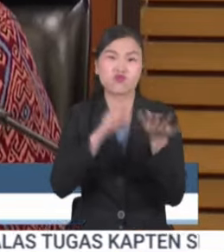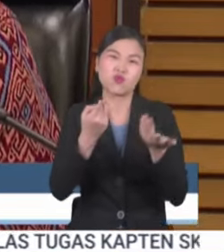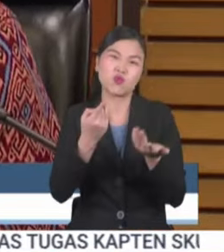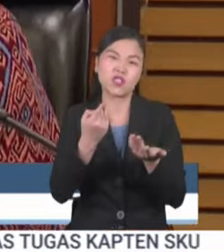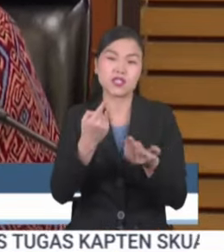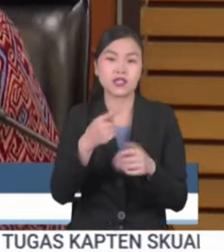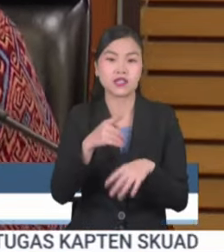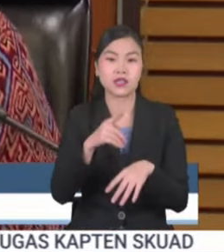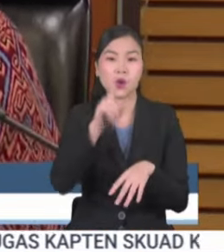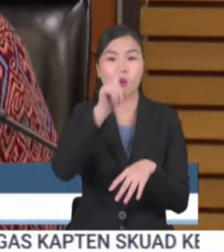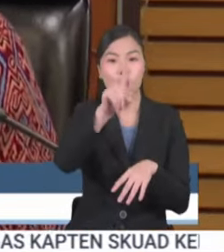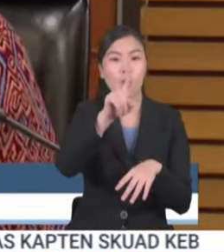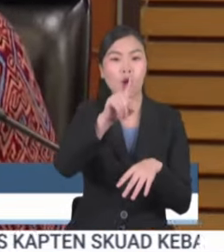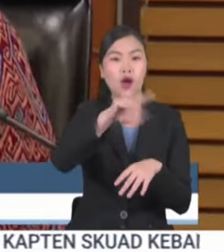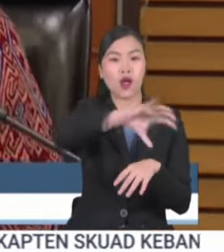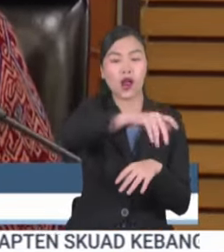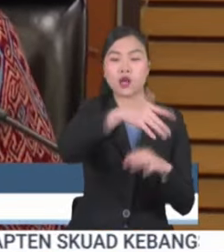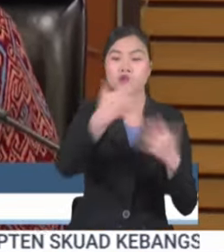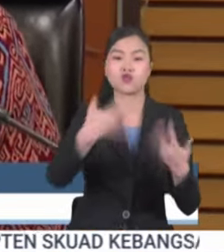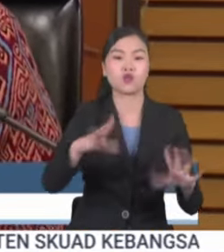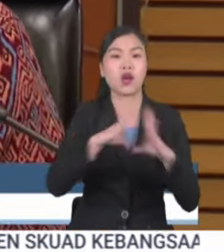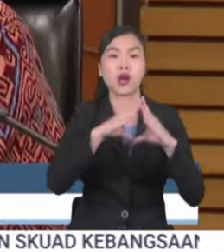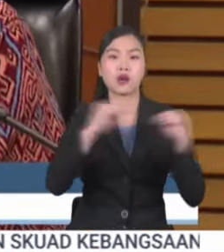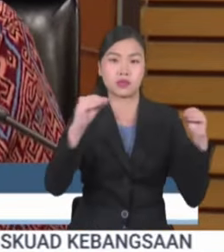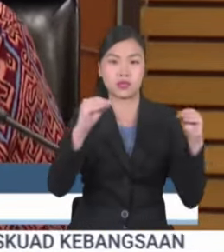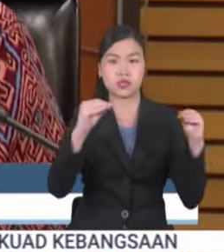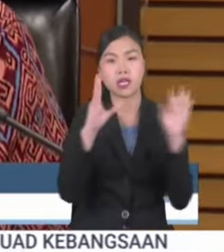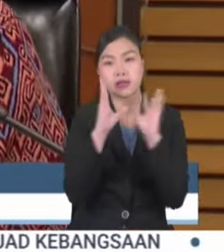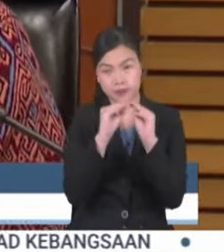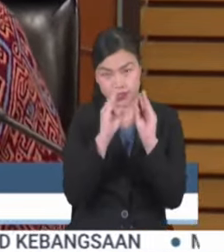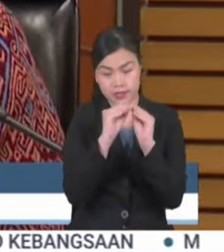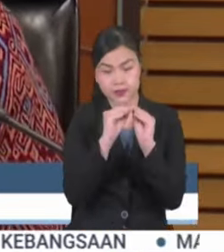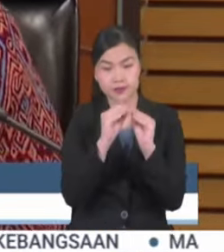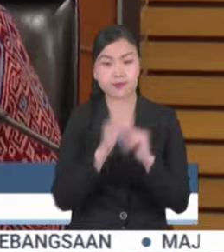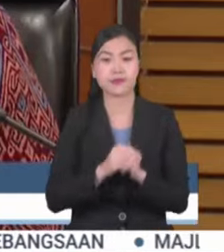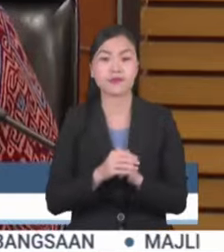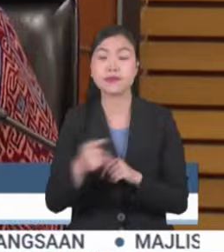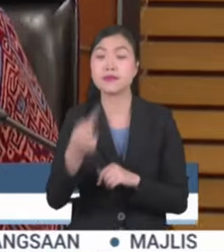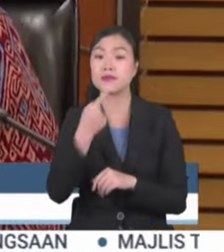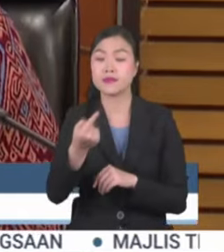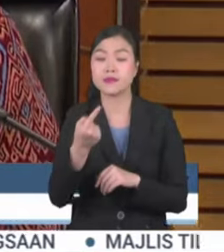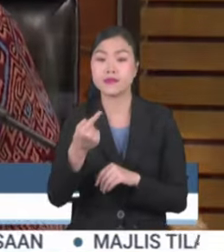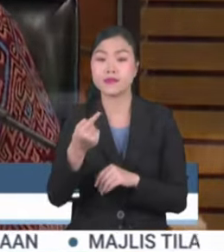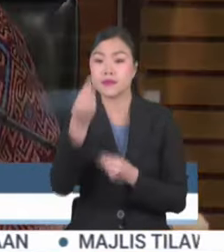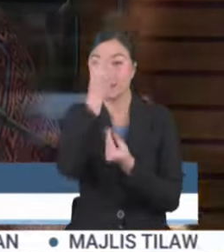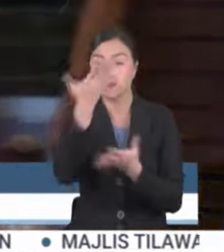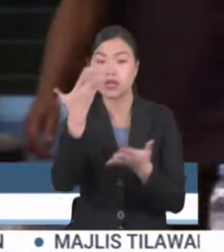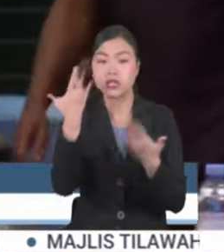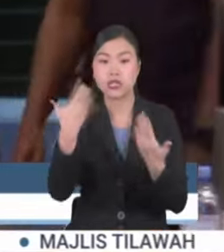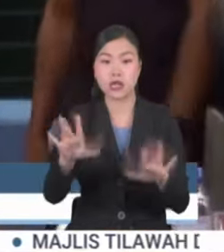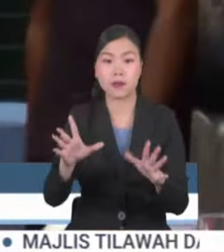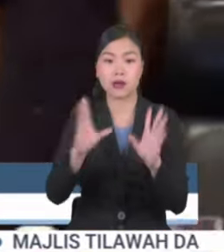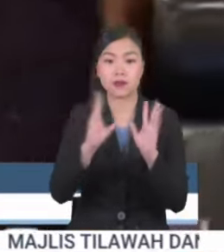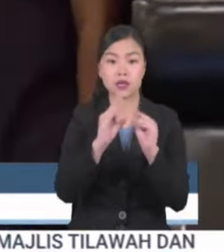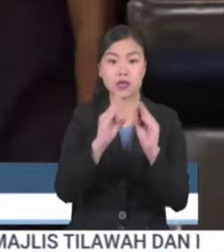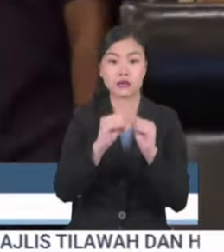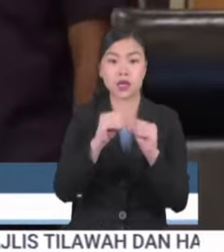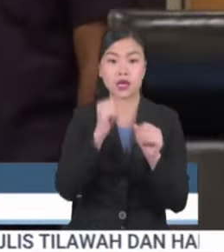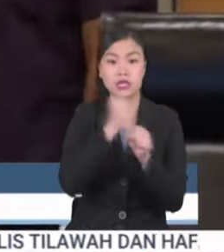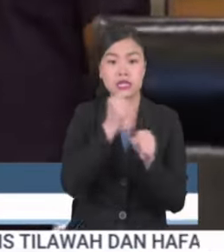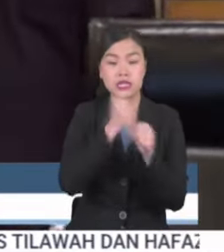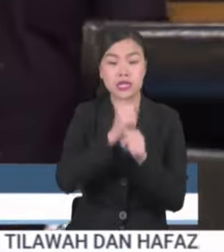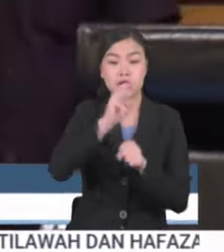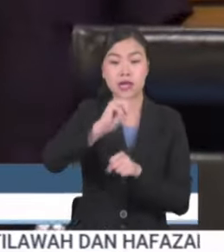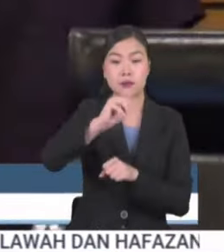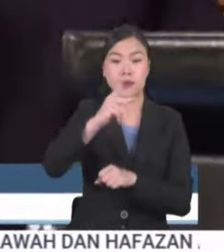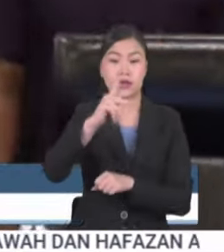sebuah cawangan sudah juga menyempurnakan mesyuarat cawangan. Beliau berkata demikian kepada pemerintah selepas mesyuarat Majlis Kerja Tertinggi